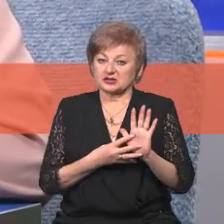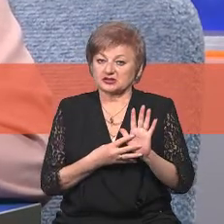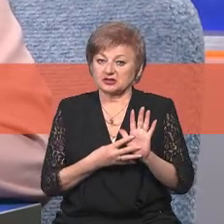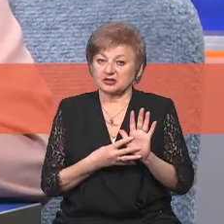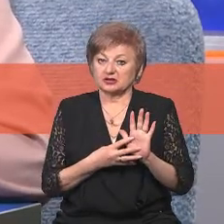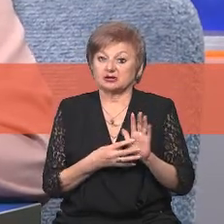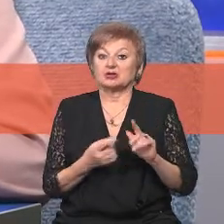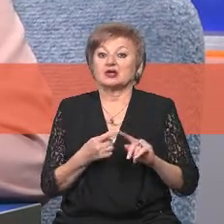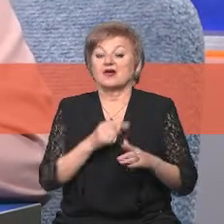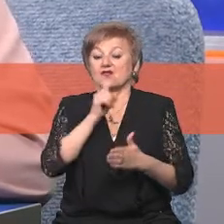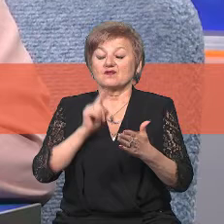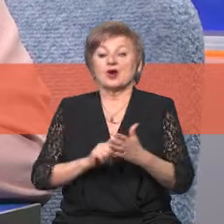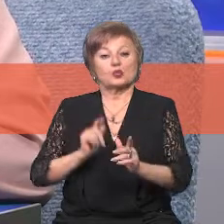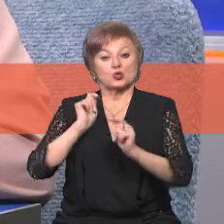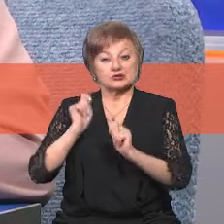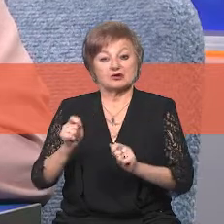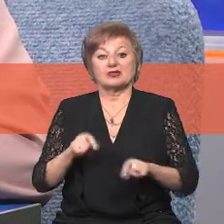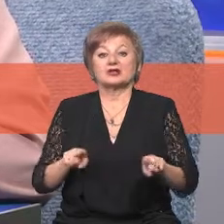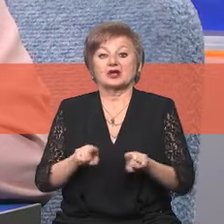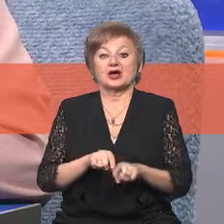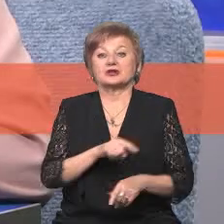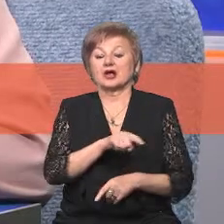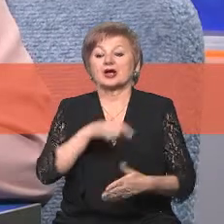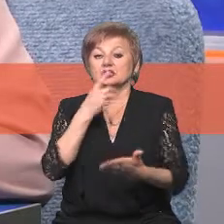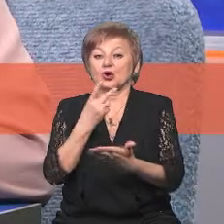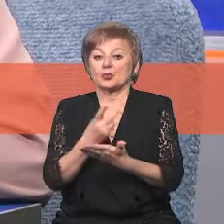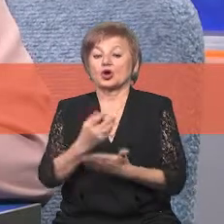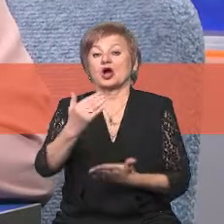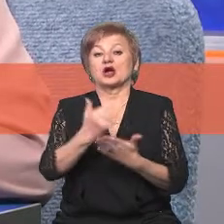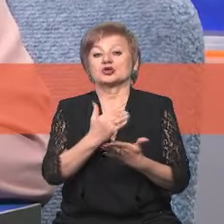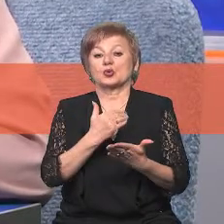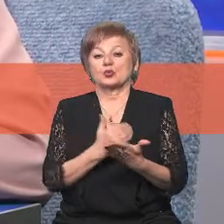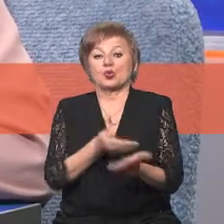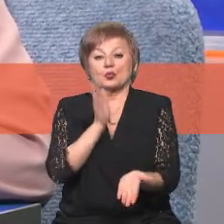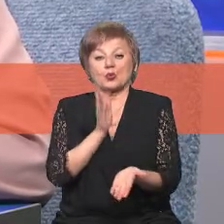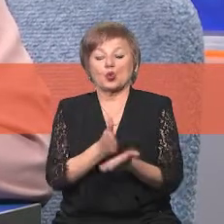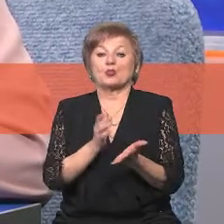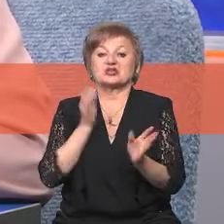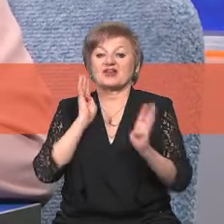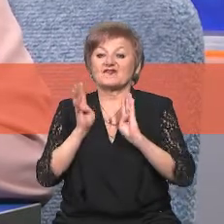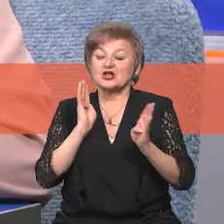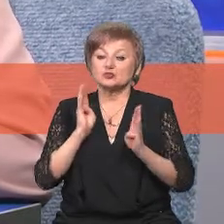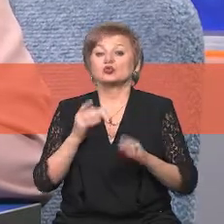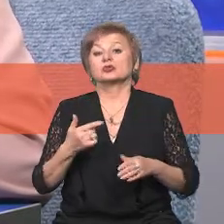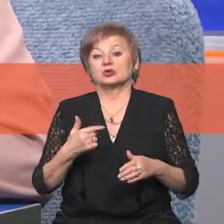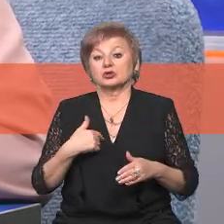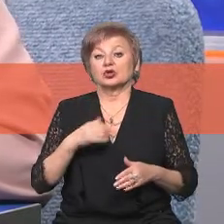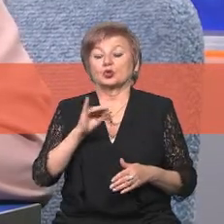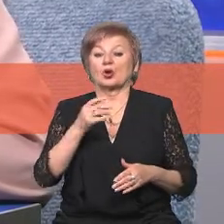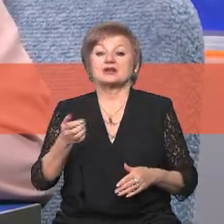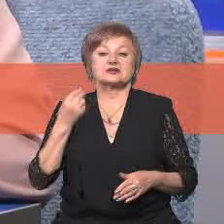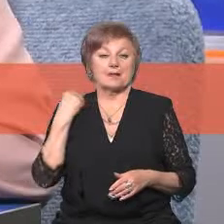239-02-19. Ставте свої запитання. А також триває трансляція програми наживо у Фейсбуці та на нашому сайті